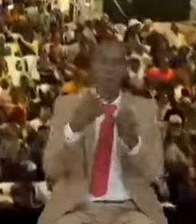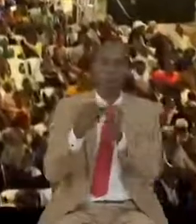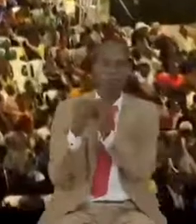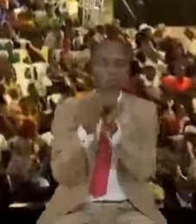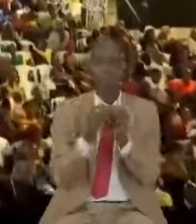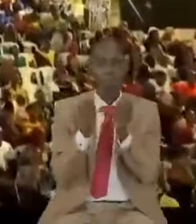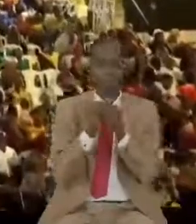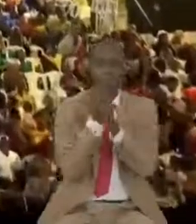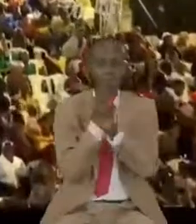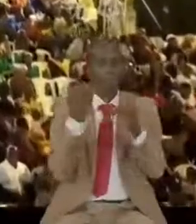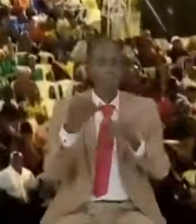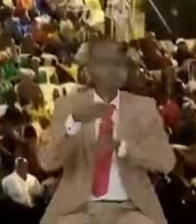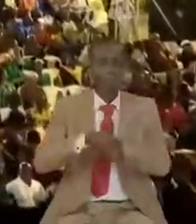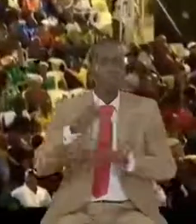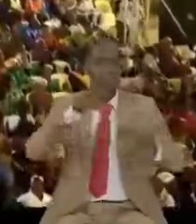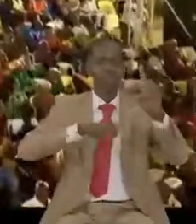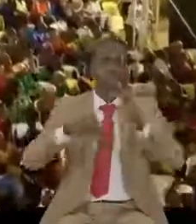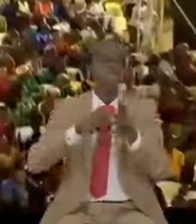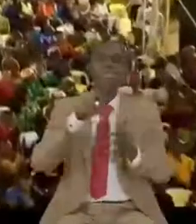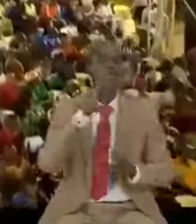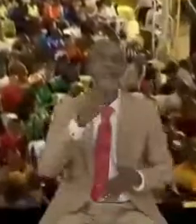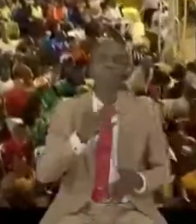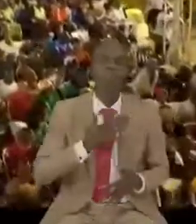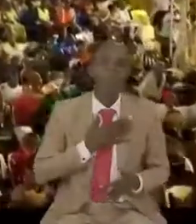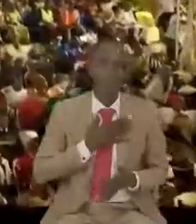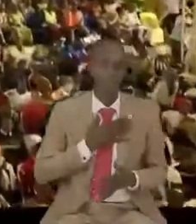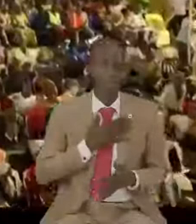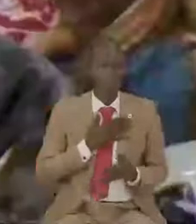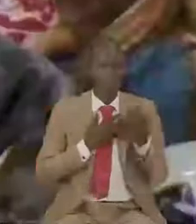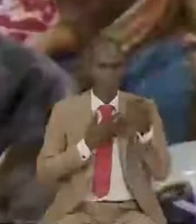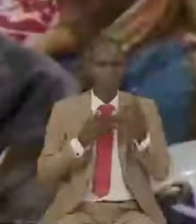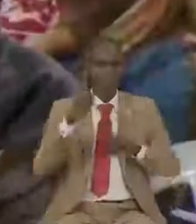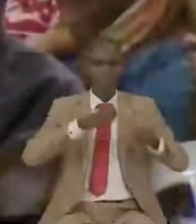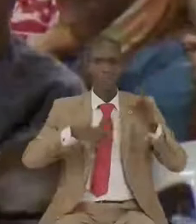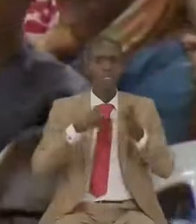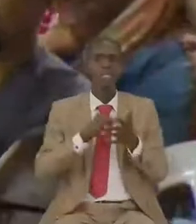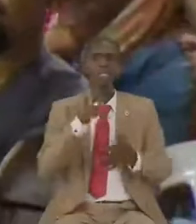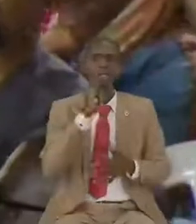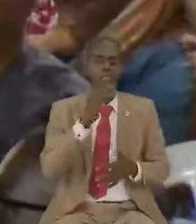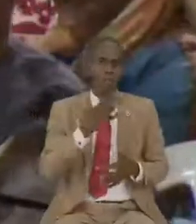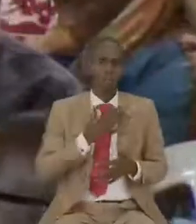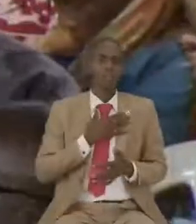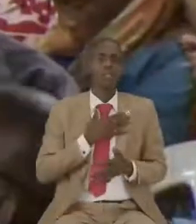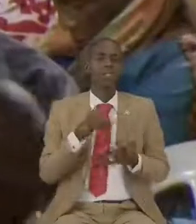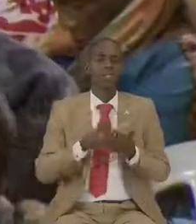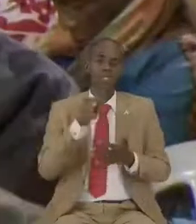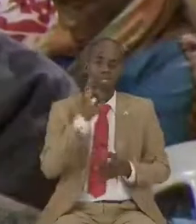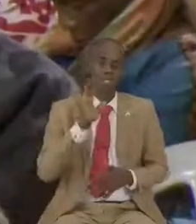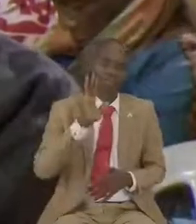la grâce et la gloire. Et la gloire qui vient au salut ce soir, tout est à moi. Je dis, tout est à moi.